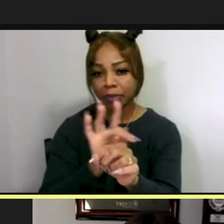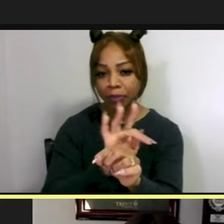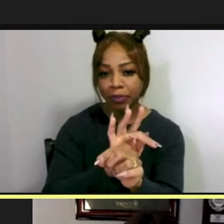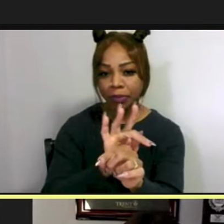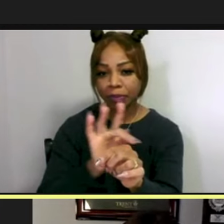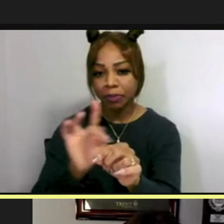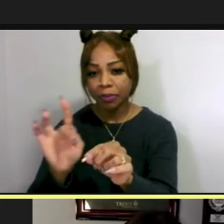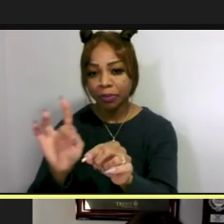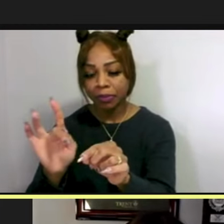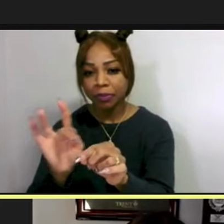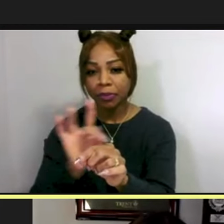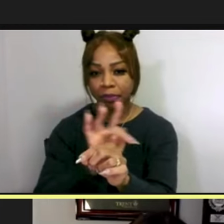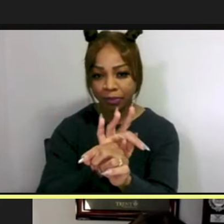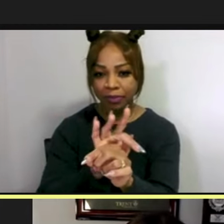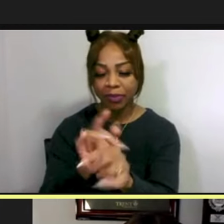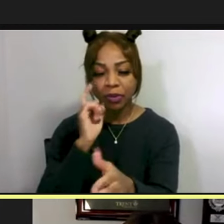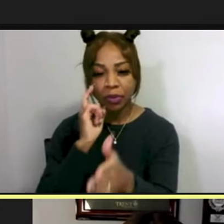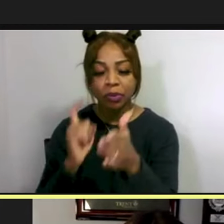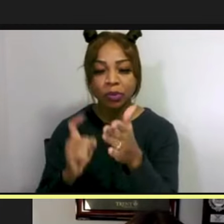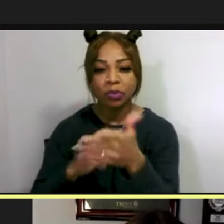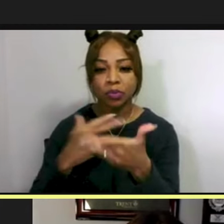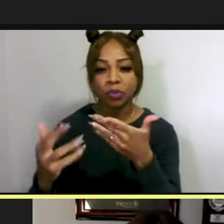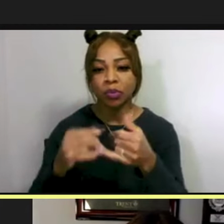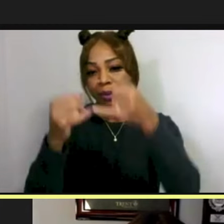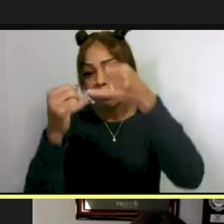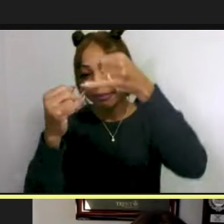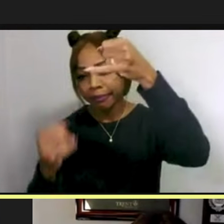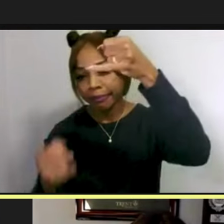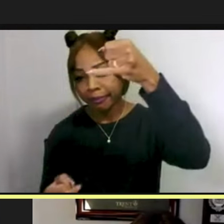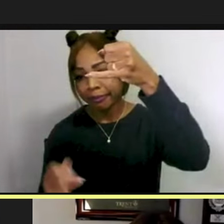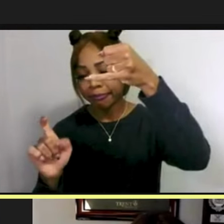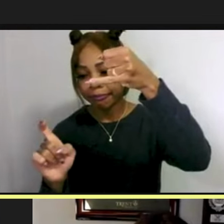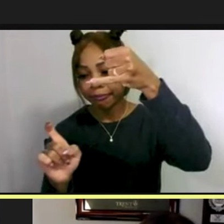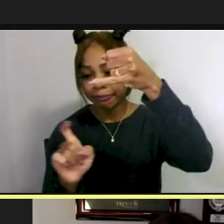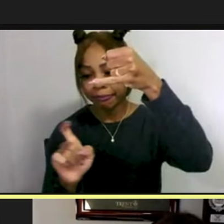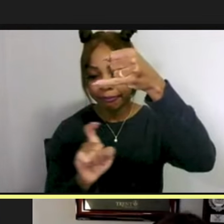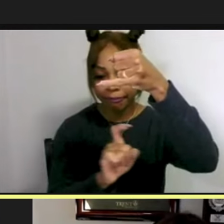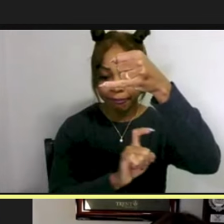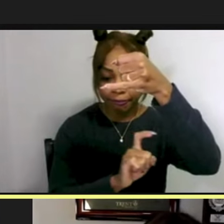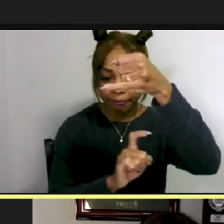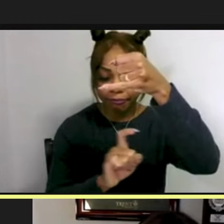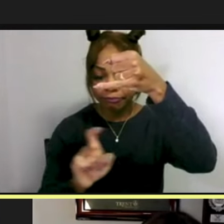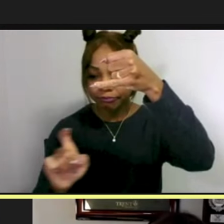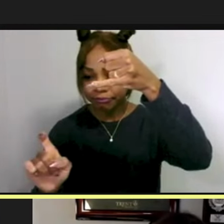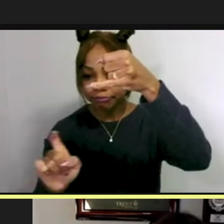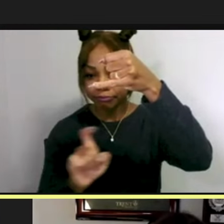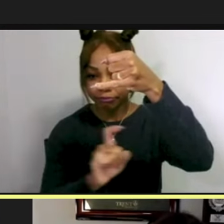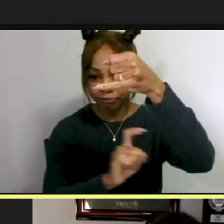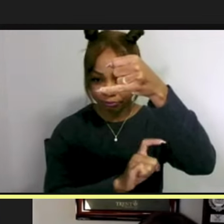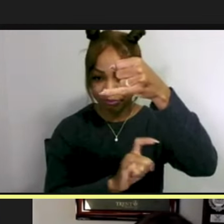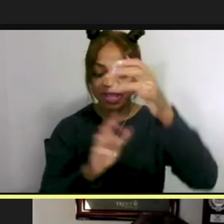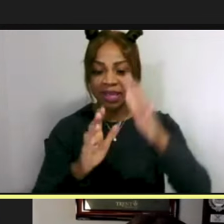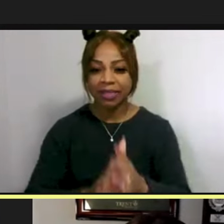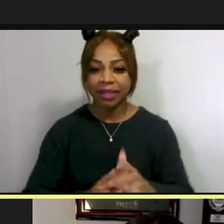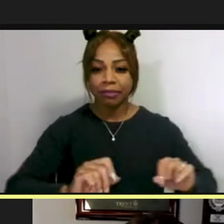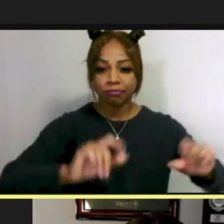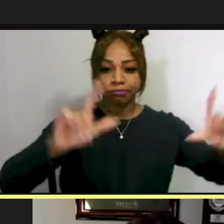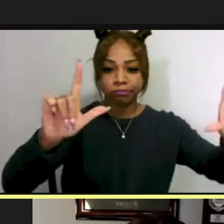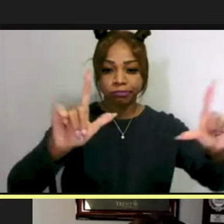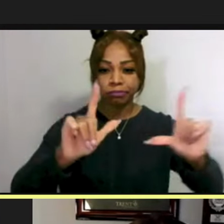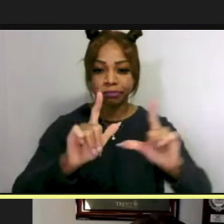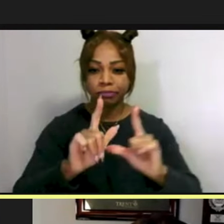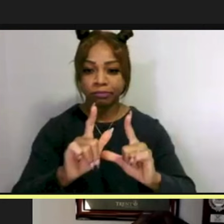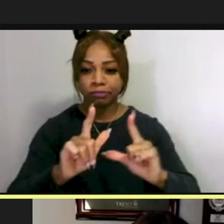cliquer sur les options. Vous pouvez cliquer sur la ligne grise et vous pouvez